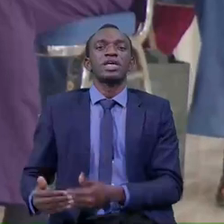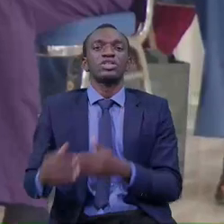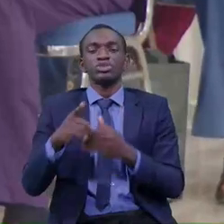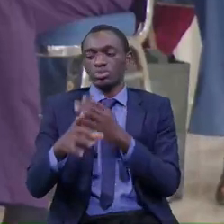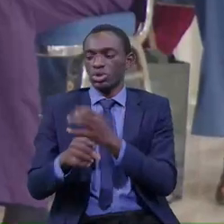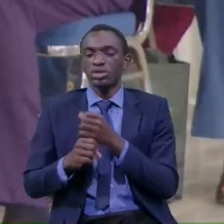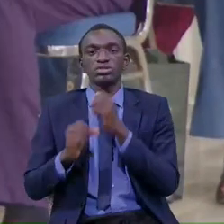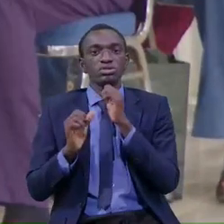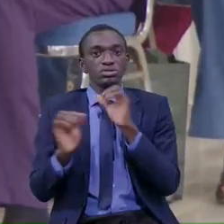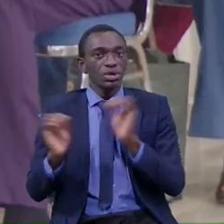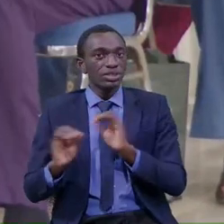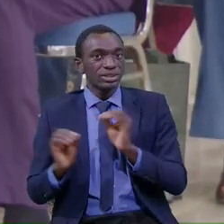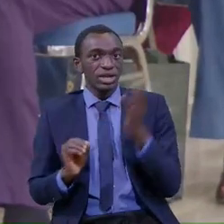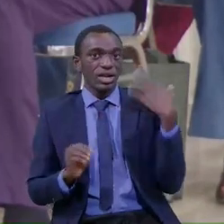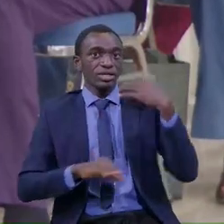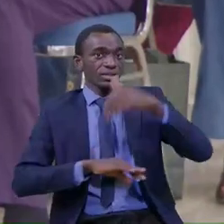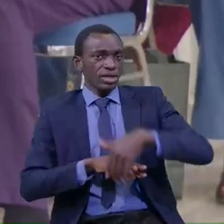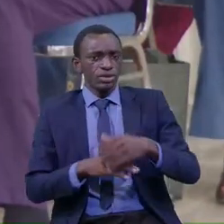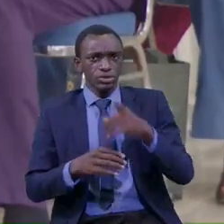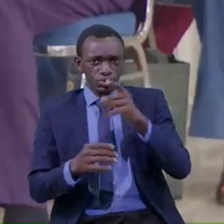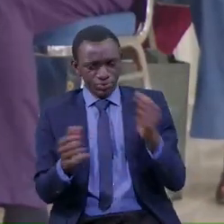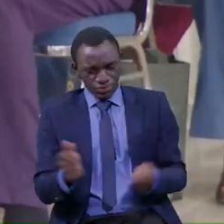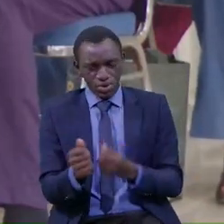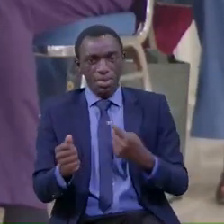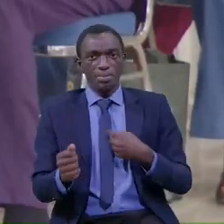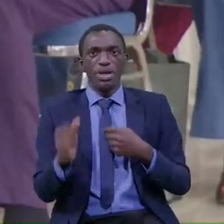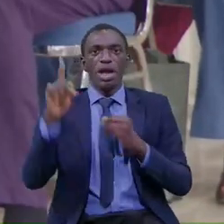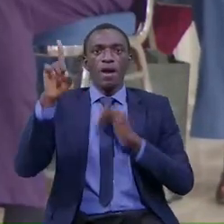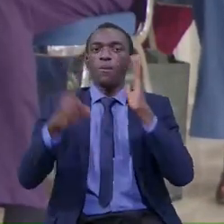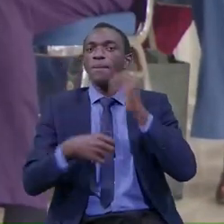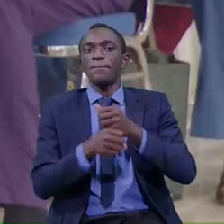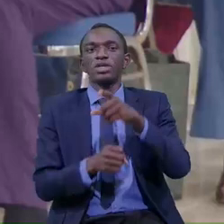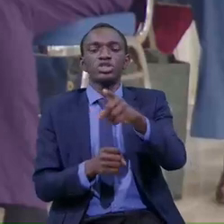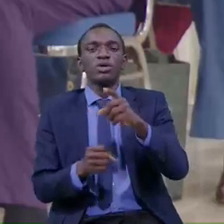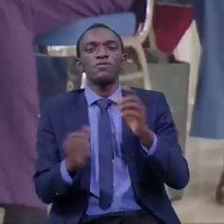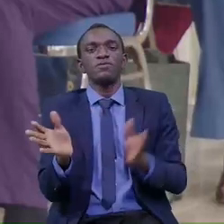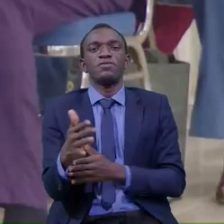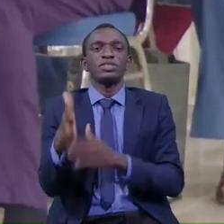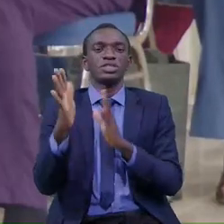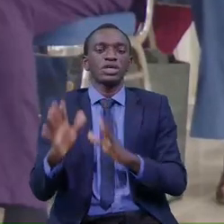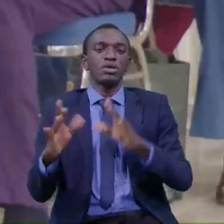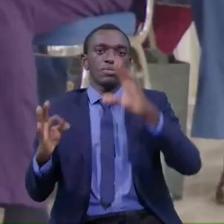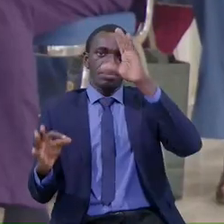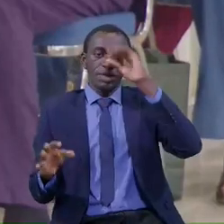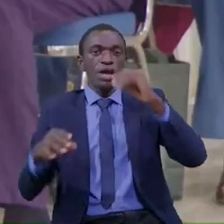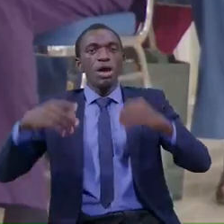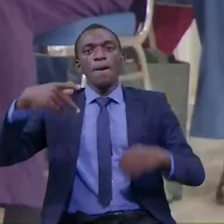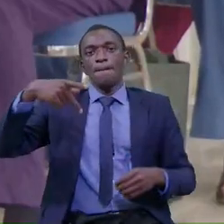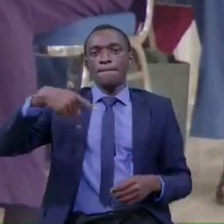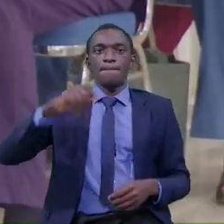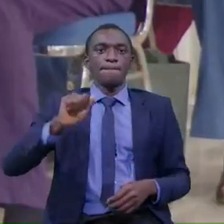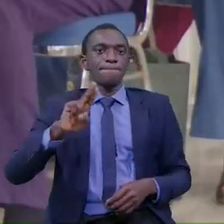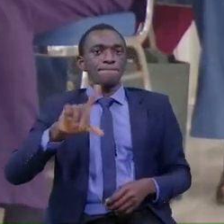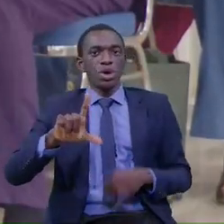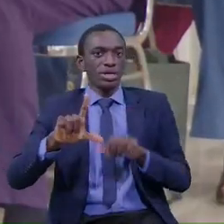Suis-moi et je ferai de vous pêcheurs d'hommes. Un objectif. Paul dit, Seigneur, que veux-tu que